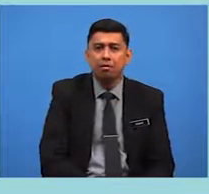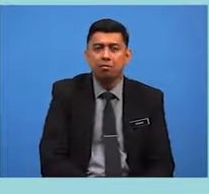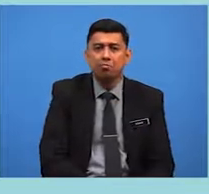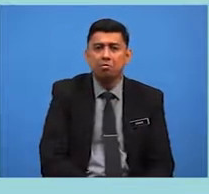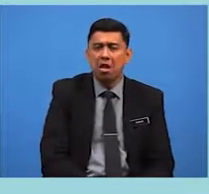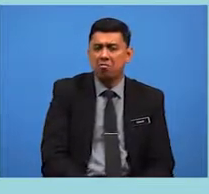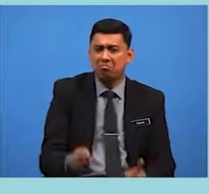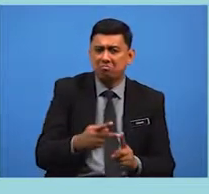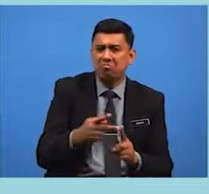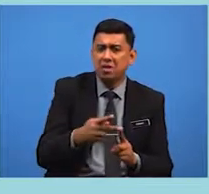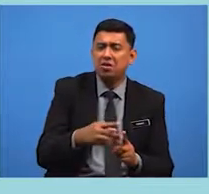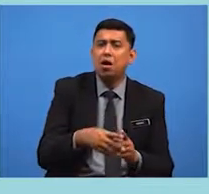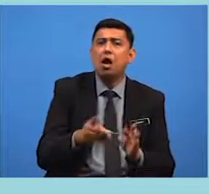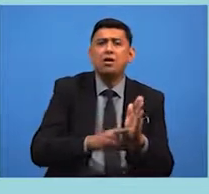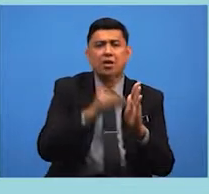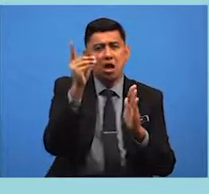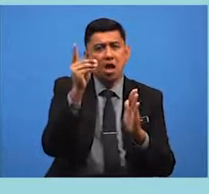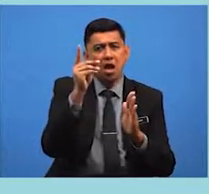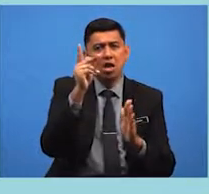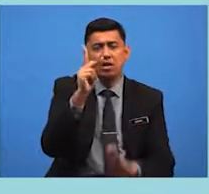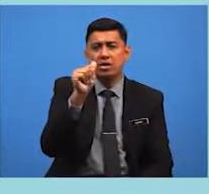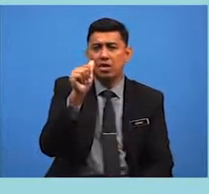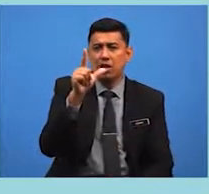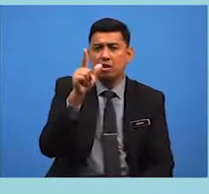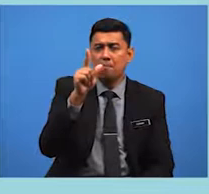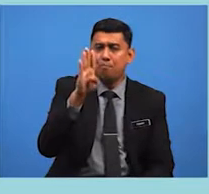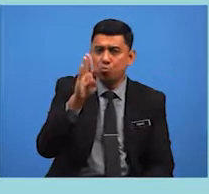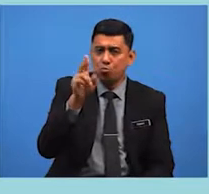dahan kalbu iaitu unsur bukan hidup.